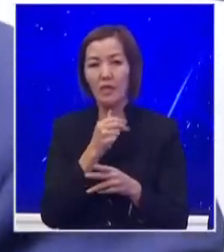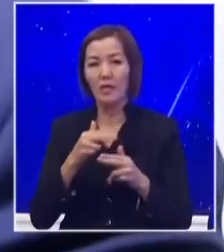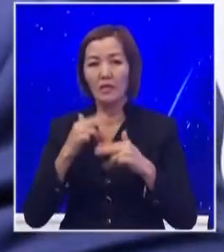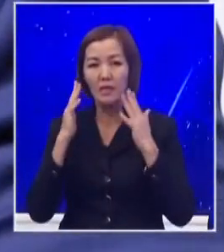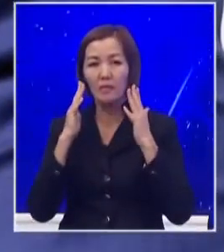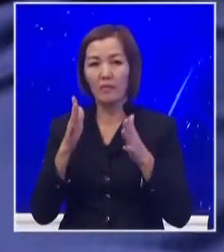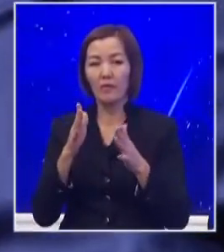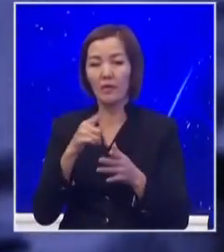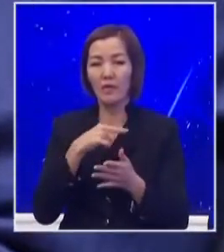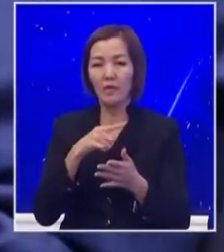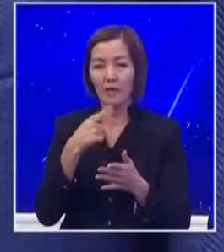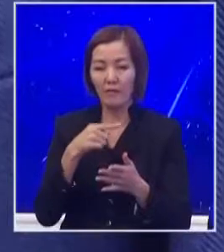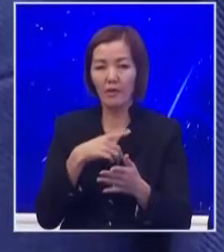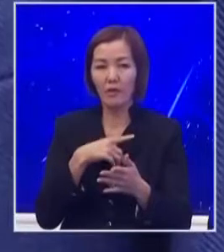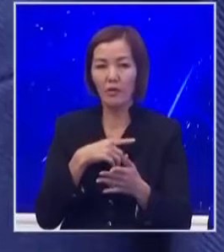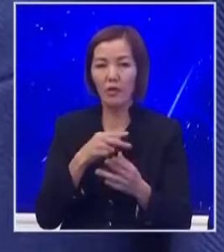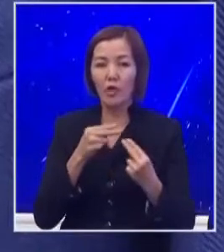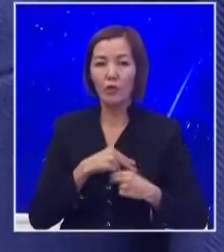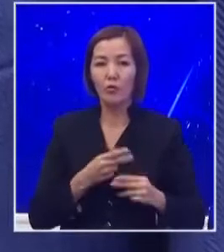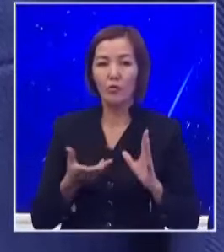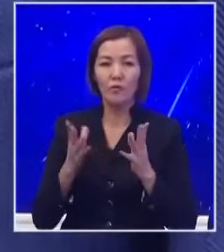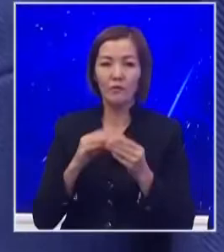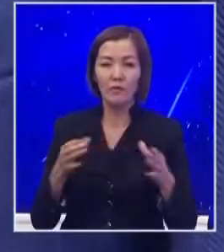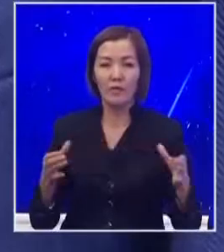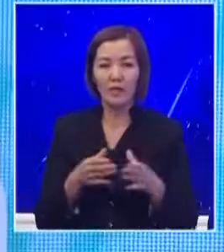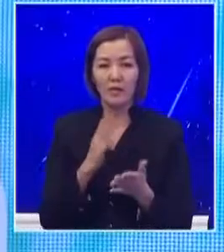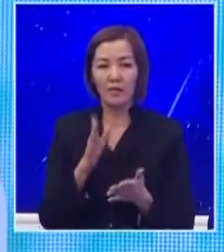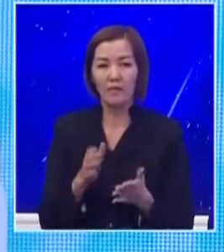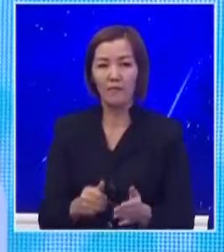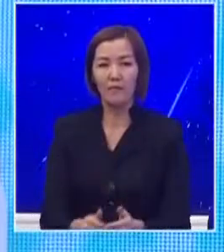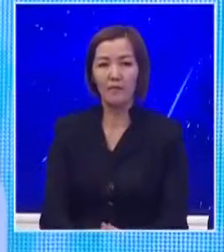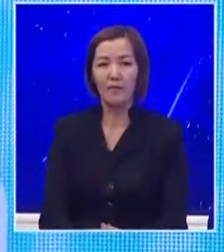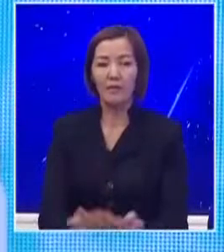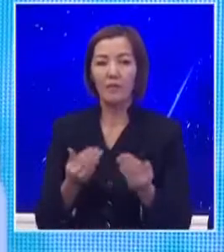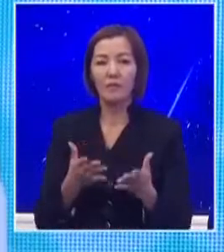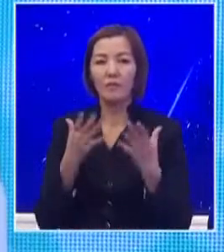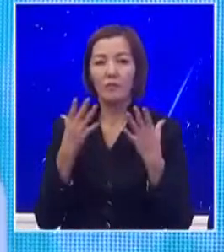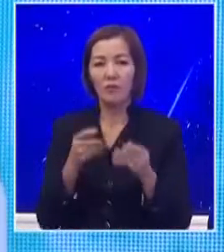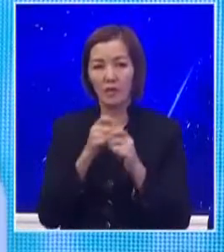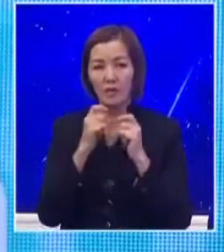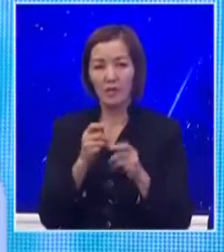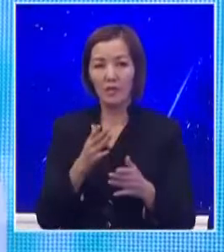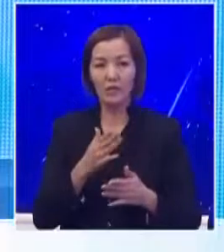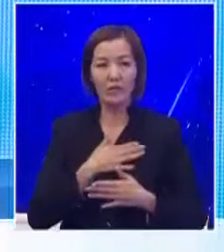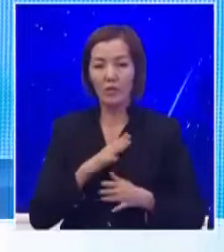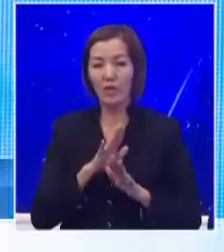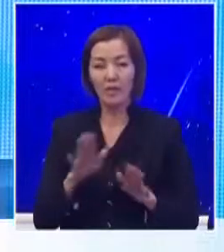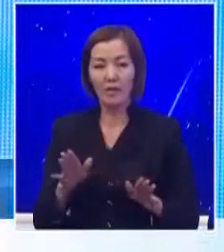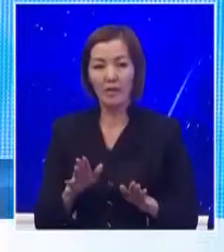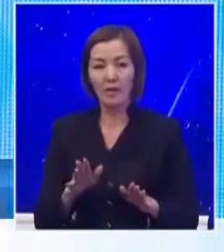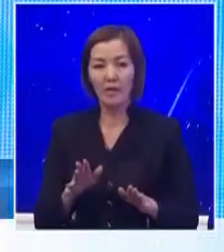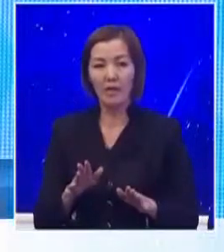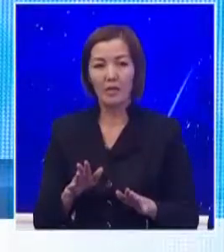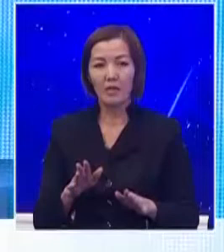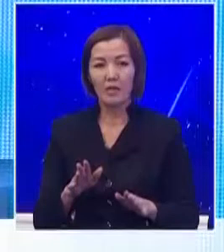внимание, подчеркнув, что за этим стоит труд целых коллективов. Что сегодняшняя награда не только моя В ней